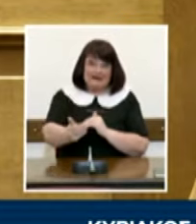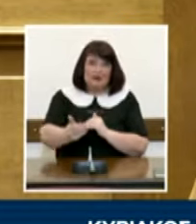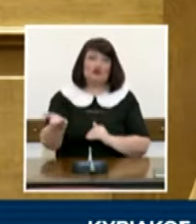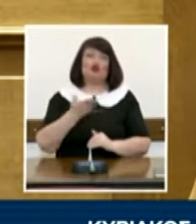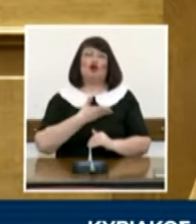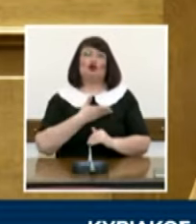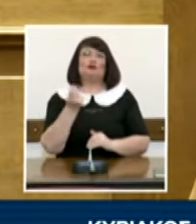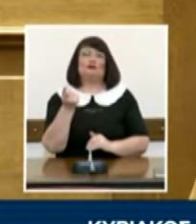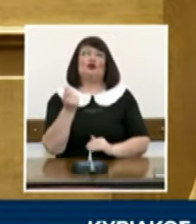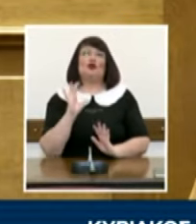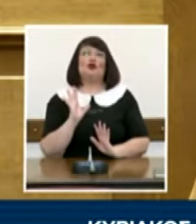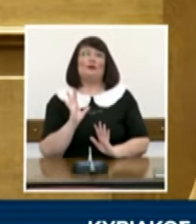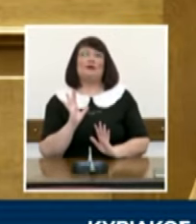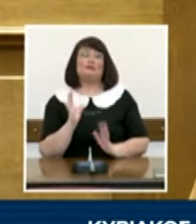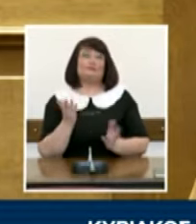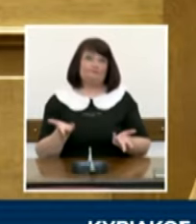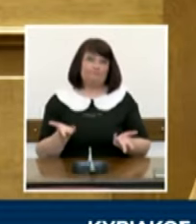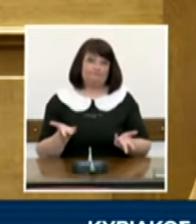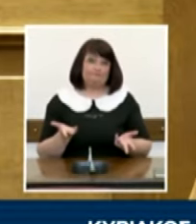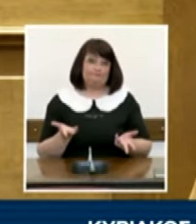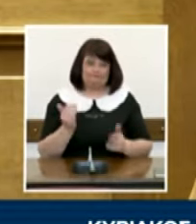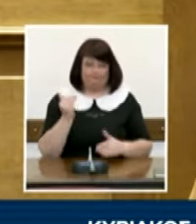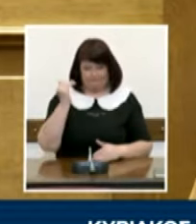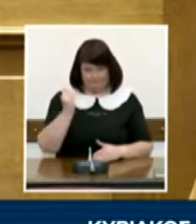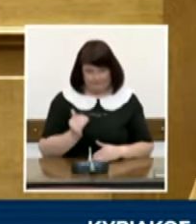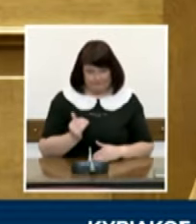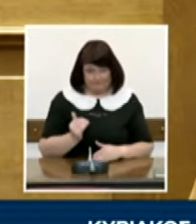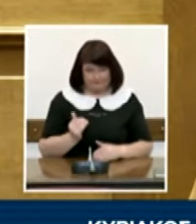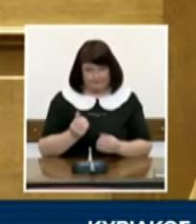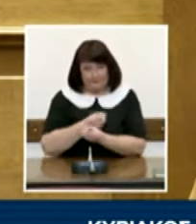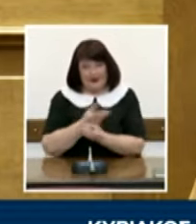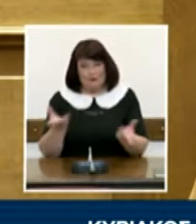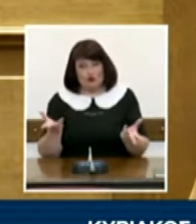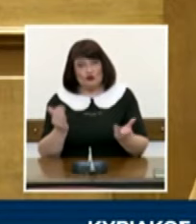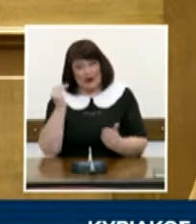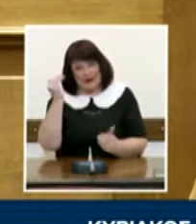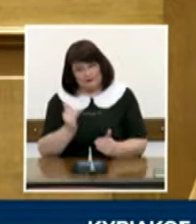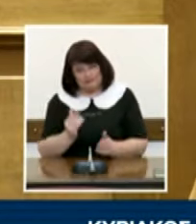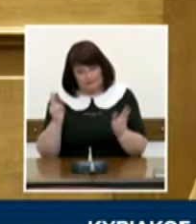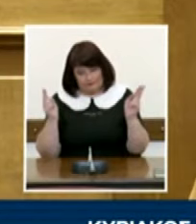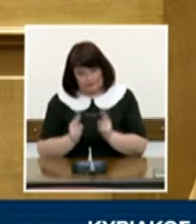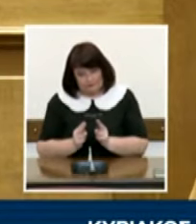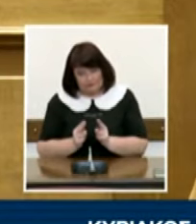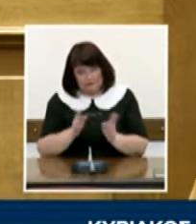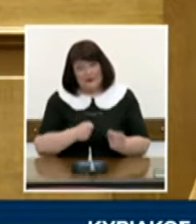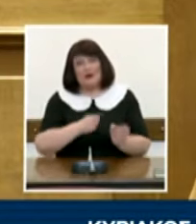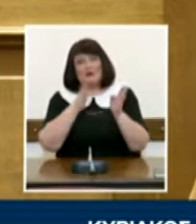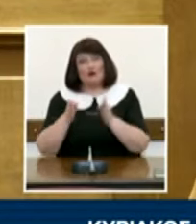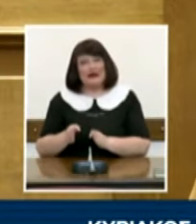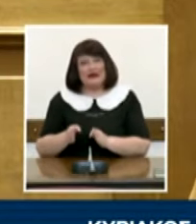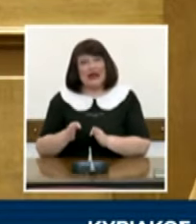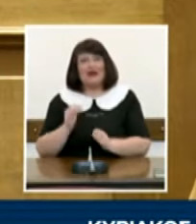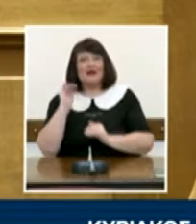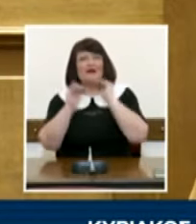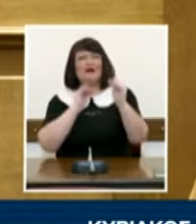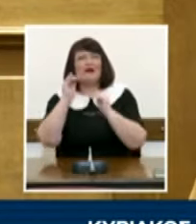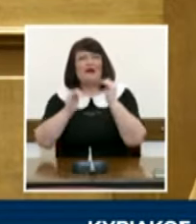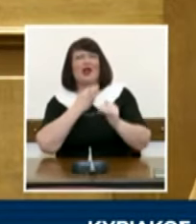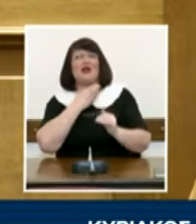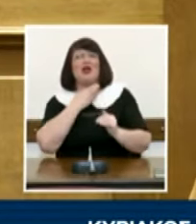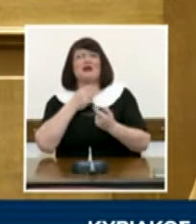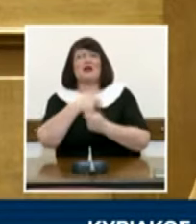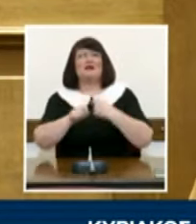τέλος της τετραετίας. Αυτή η κυβέρνηση έδωσε για πρώτη φορά αυξήσεις στους δημοσίους υπαλλήλους μετά από